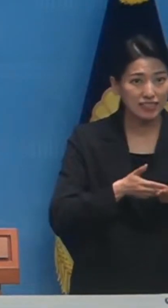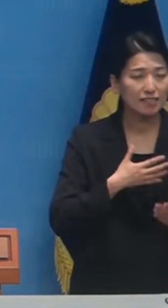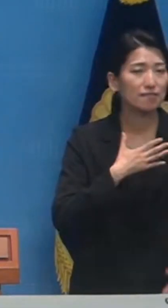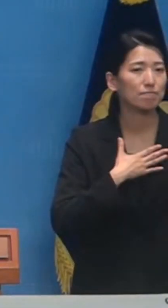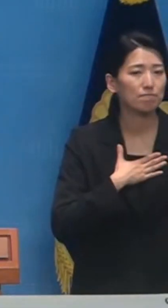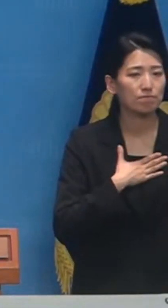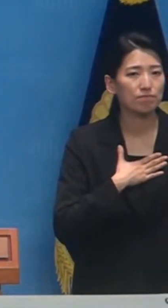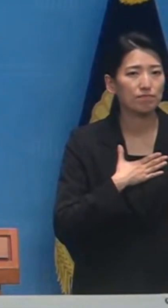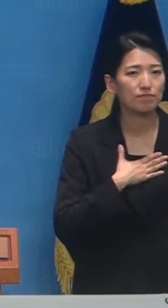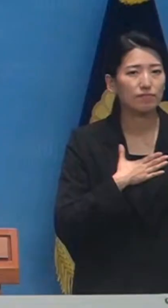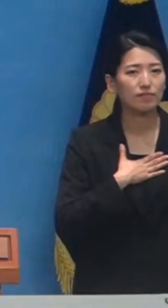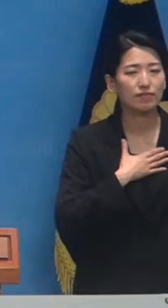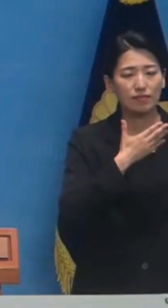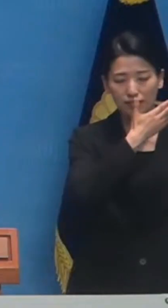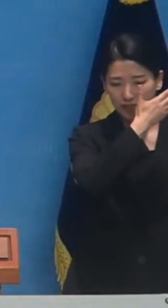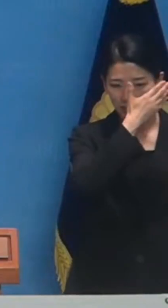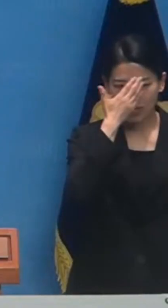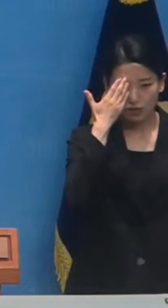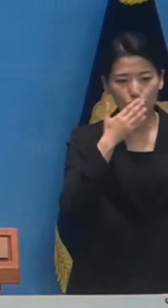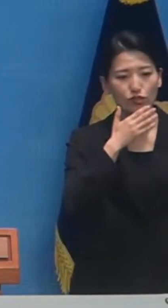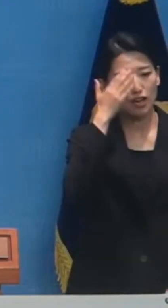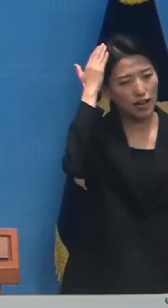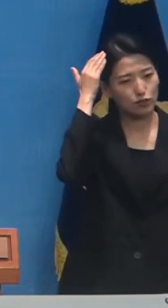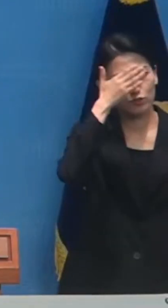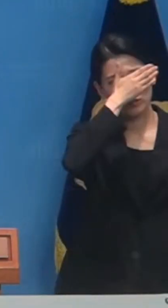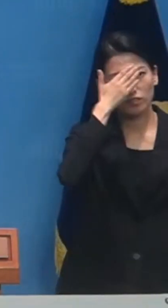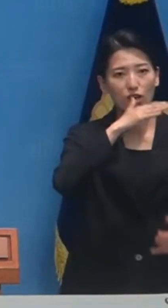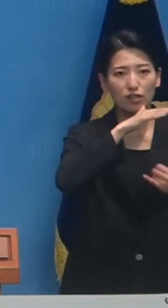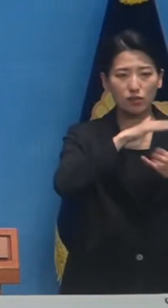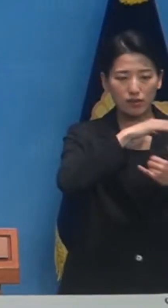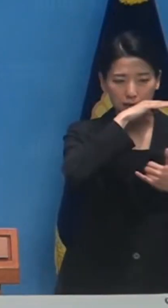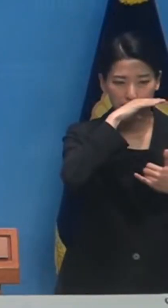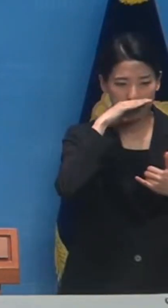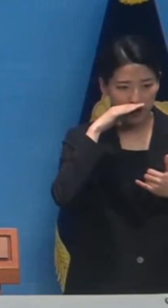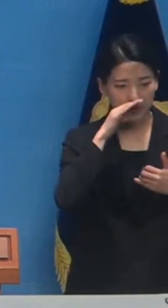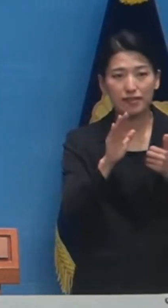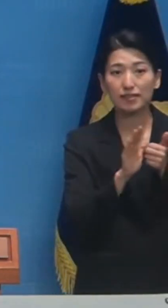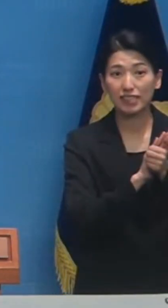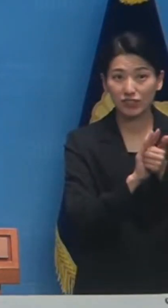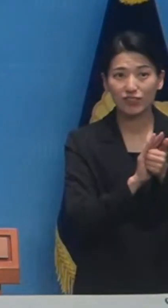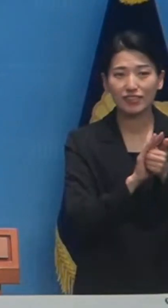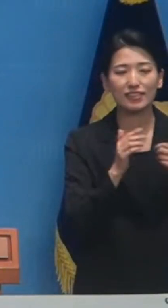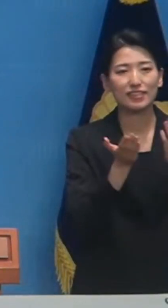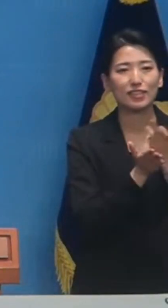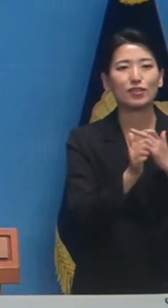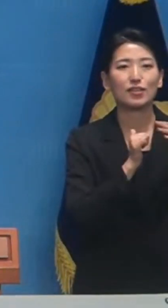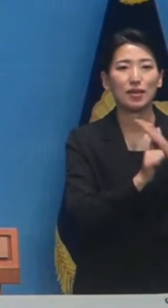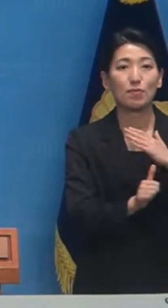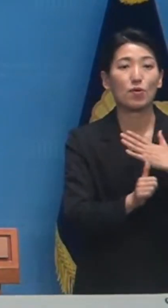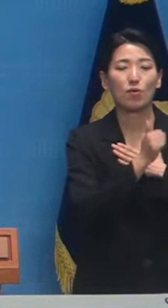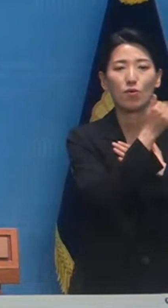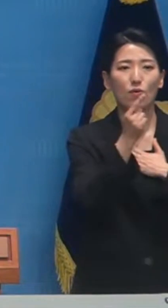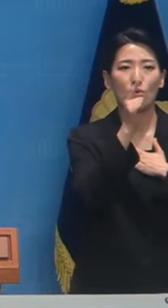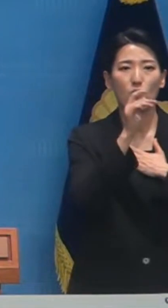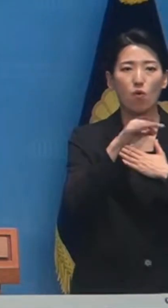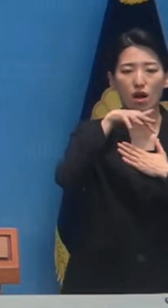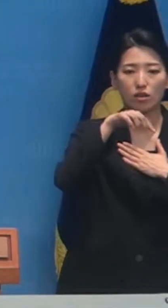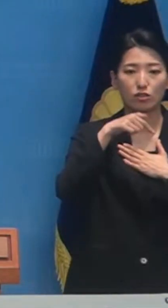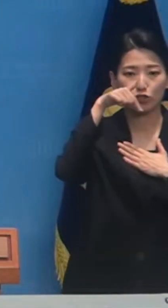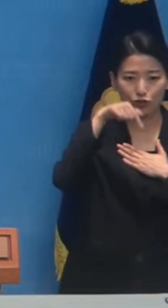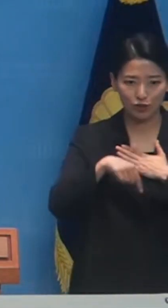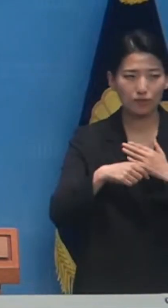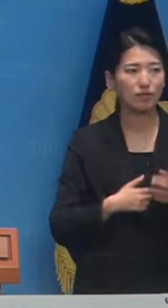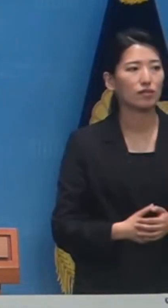바로세움연맹 제주대표 황충구입니다. 먼저 바쁘신 중에도 이 자리에 함께해 주신